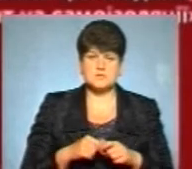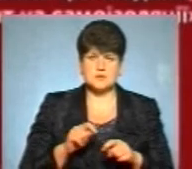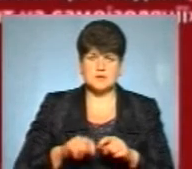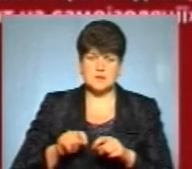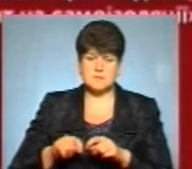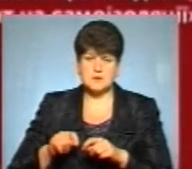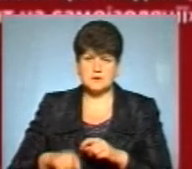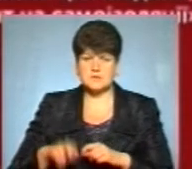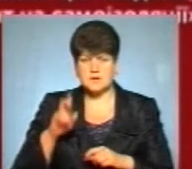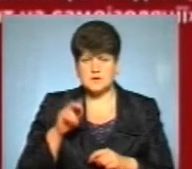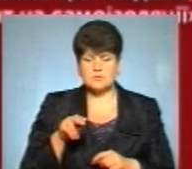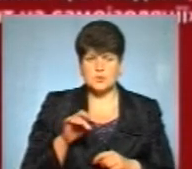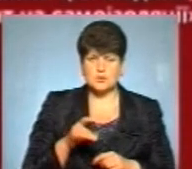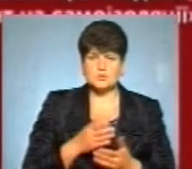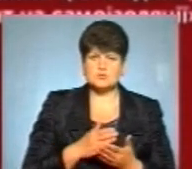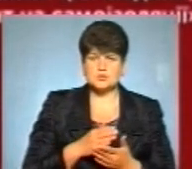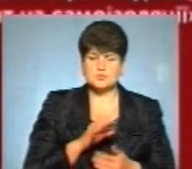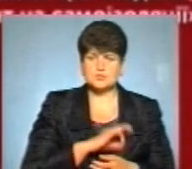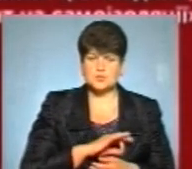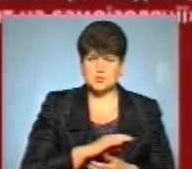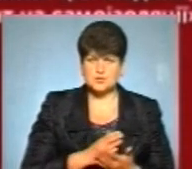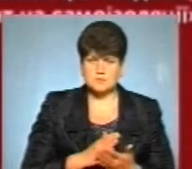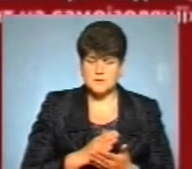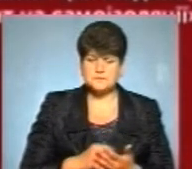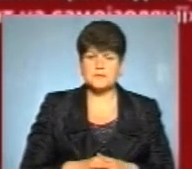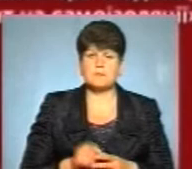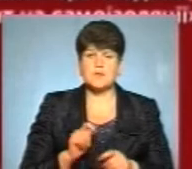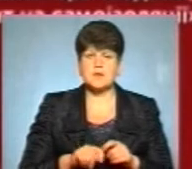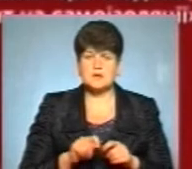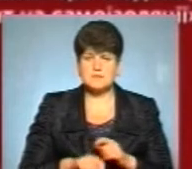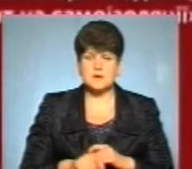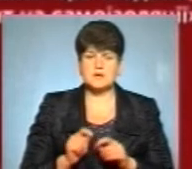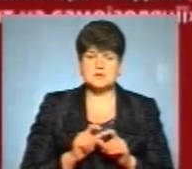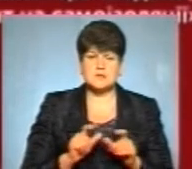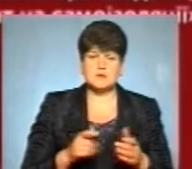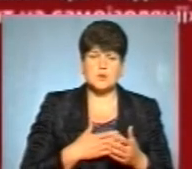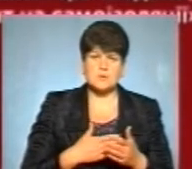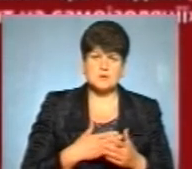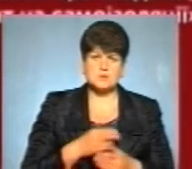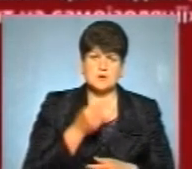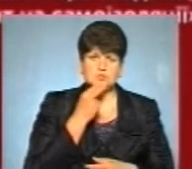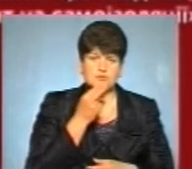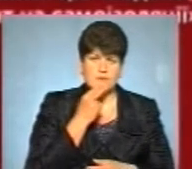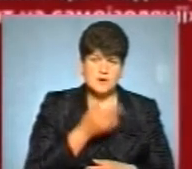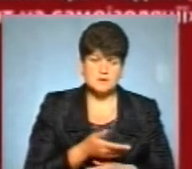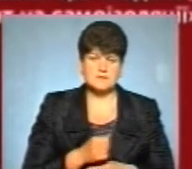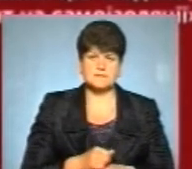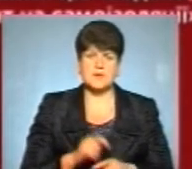проводить Держпродспоживслужба. Тобто перевіряють заклади громадського харчування,